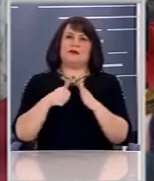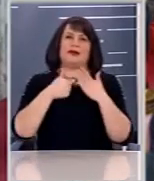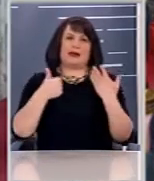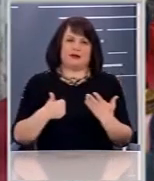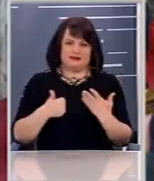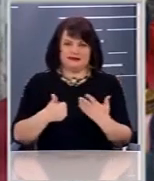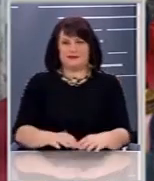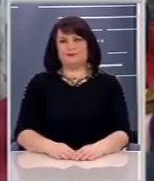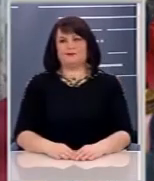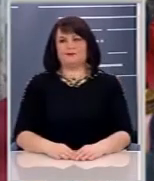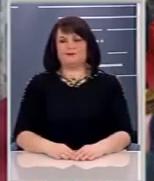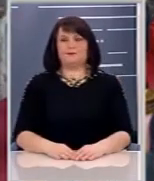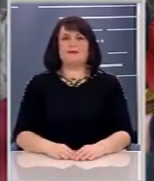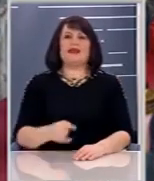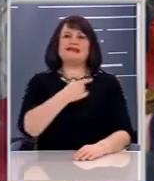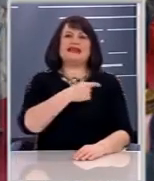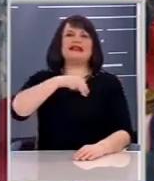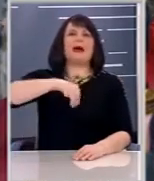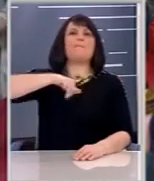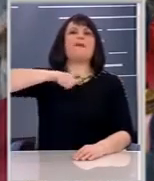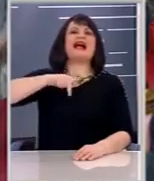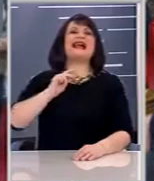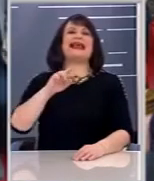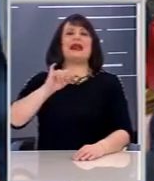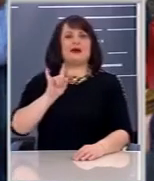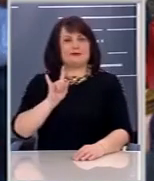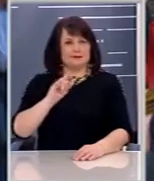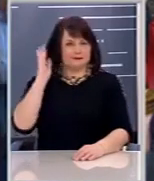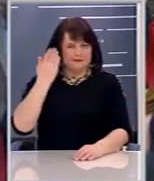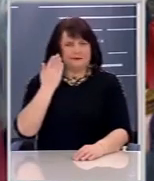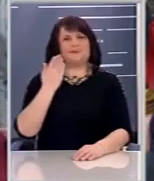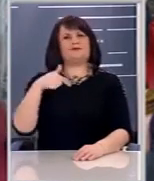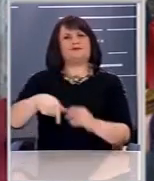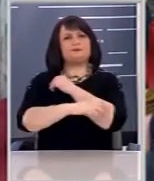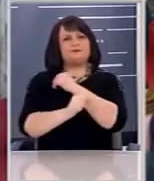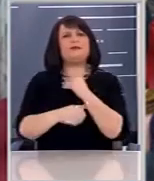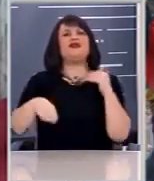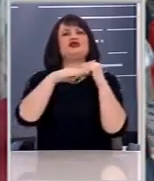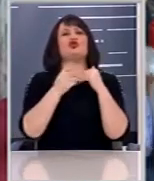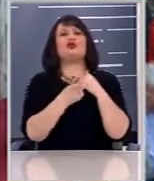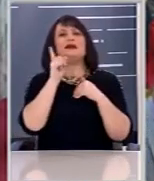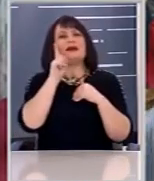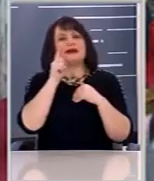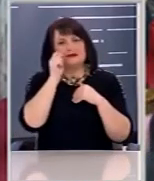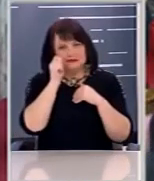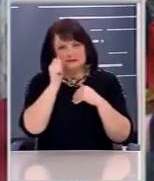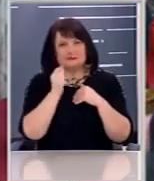2013-2016, η κυρία Ζέτα Μακρύ, πρώην Γενική Γραμματέα Ισότητας των Φύλων